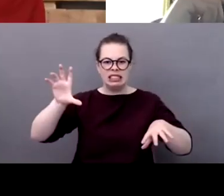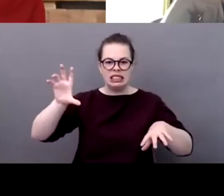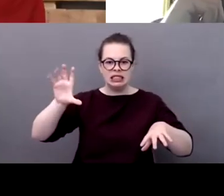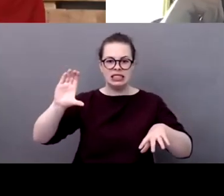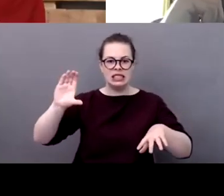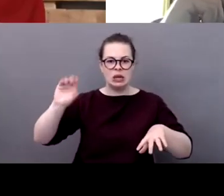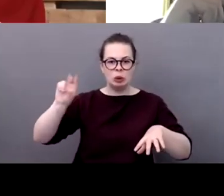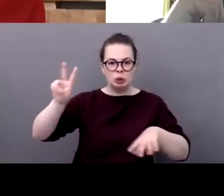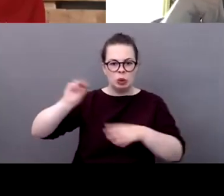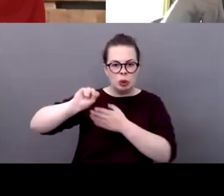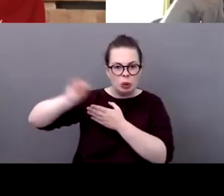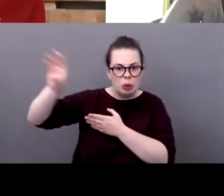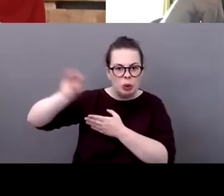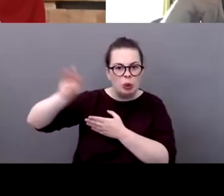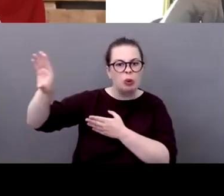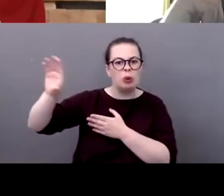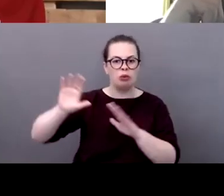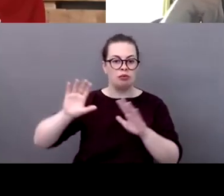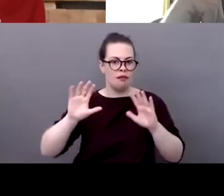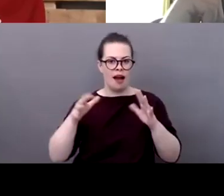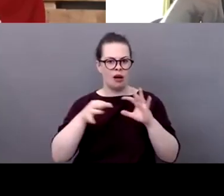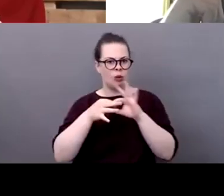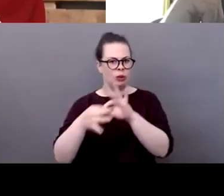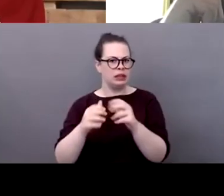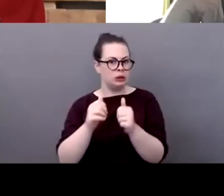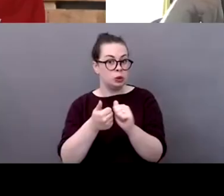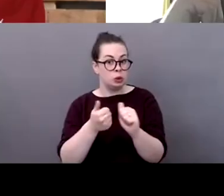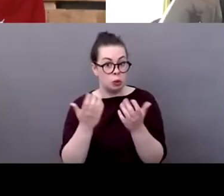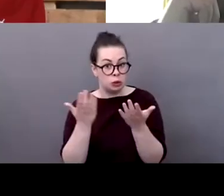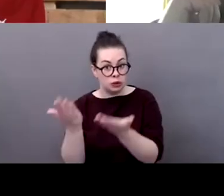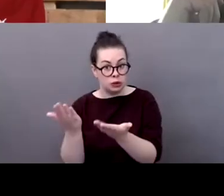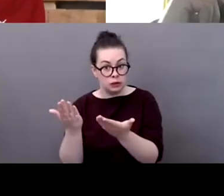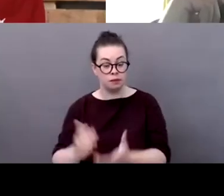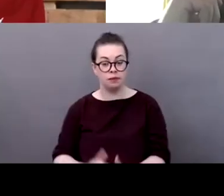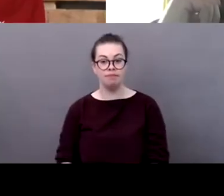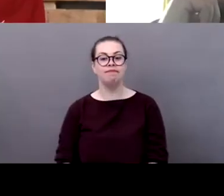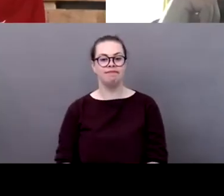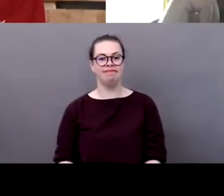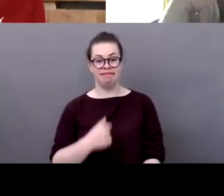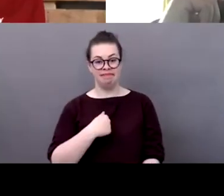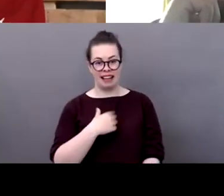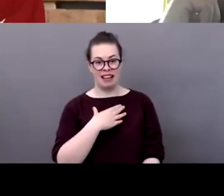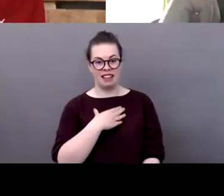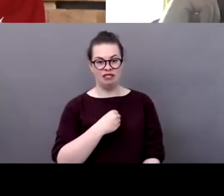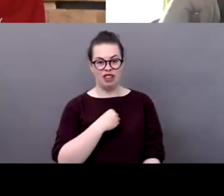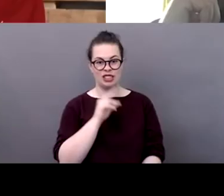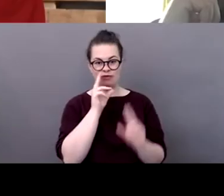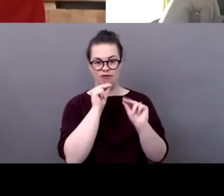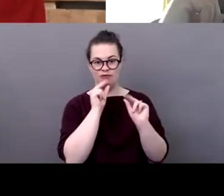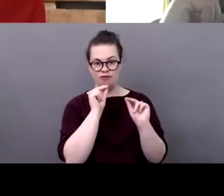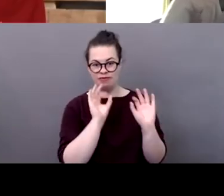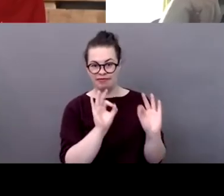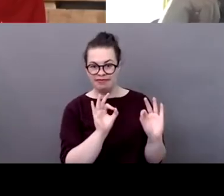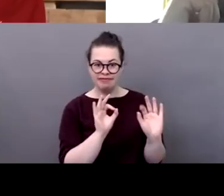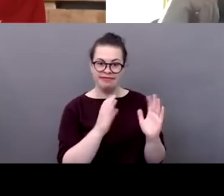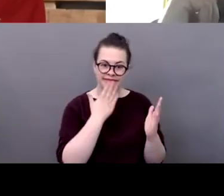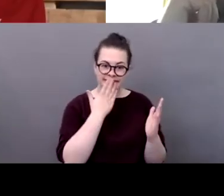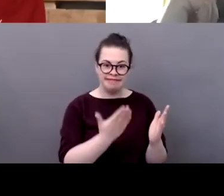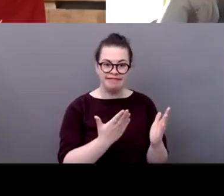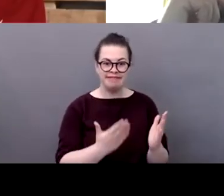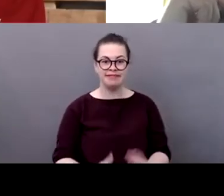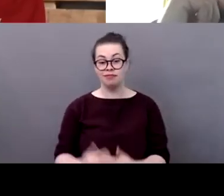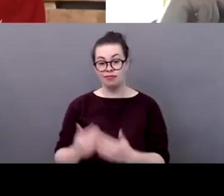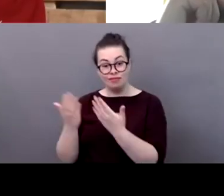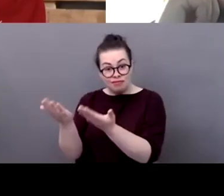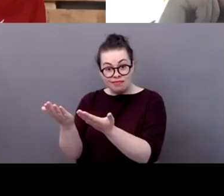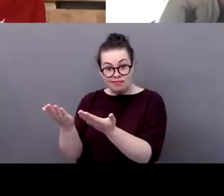Merci Anne-Laure, mais effectivement, je préfère parler en français quand l'opportunité s'en fait la possibilité. Oui, c'est